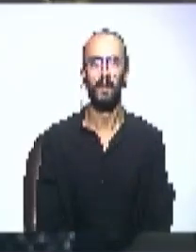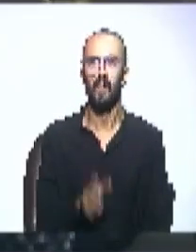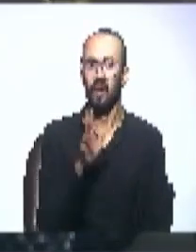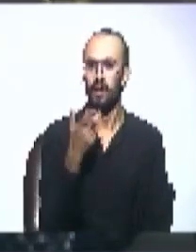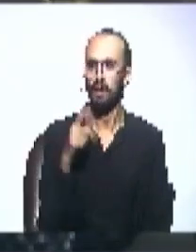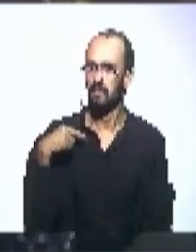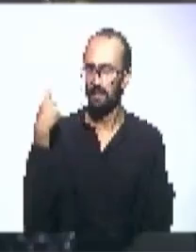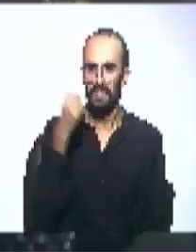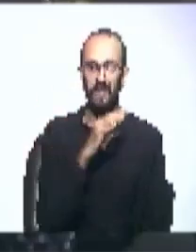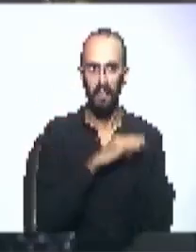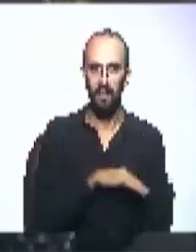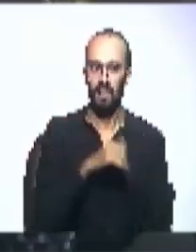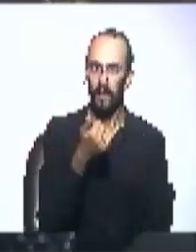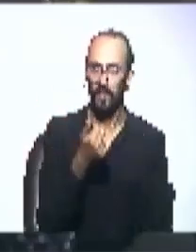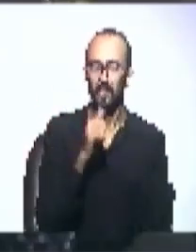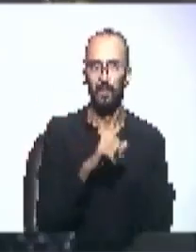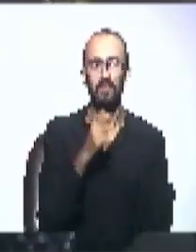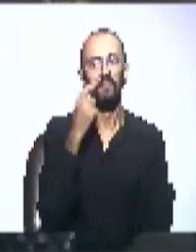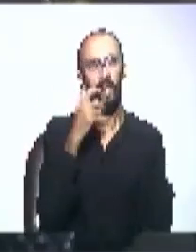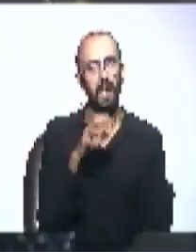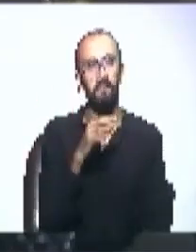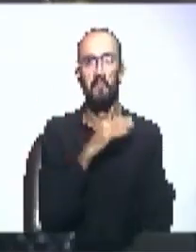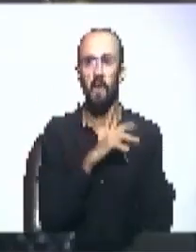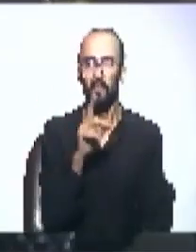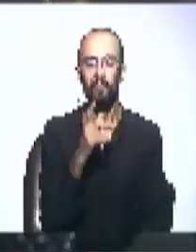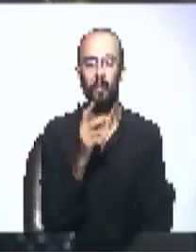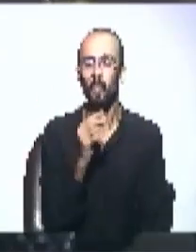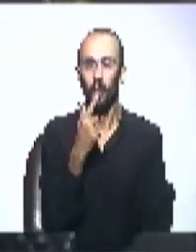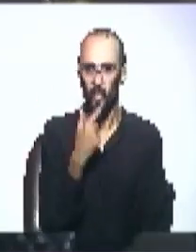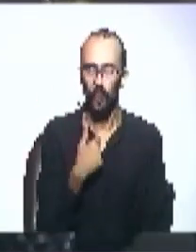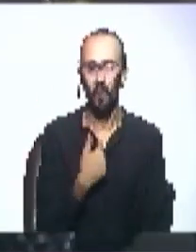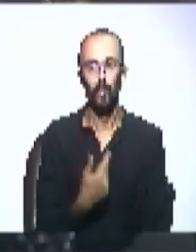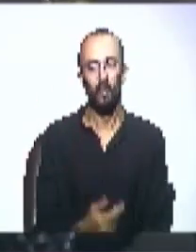معاكي؟ استفدتي ايه؟ جربتي ايه؟ في ايه ممكن تجربيه؟